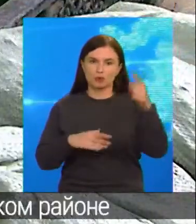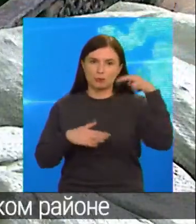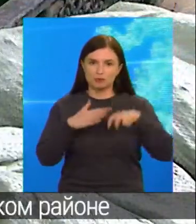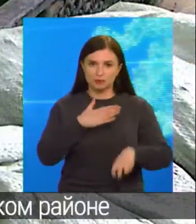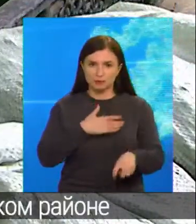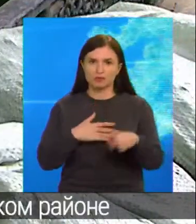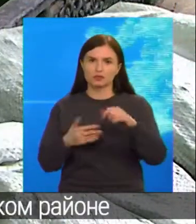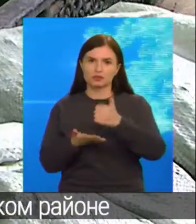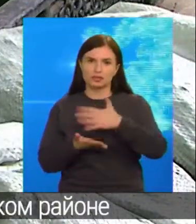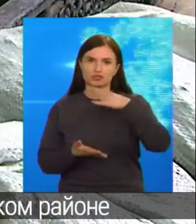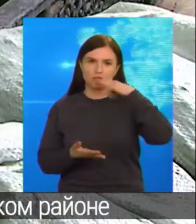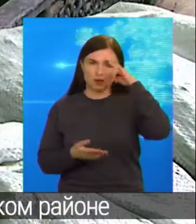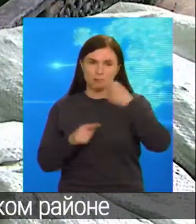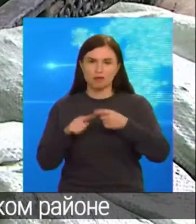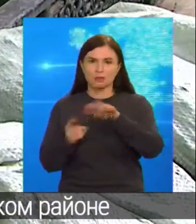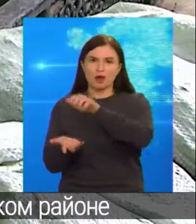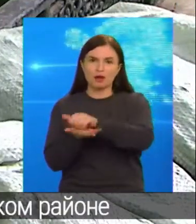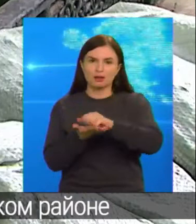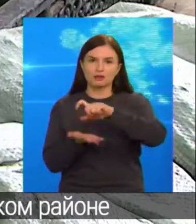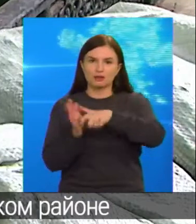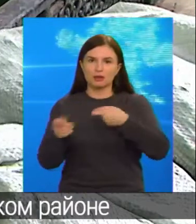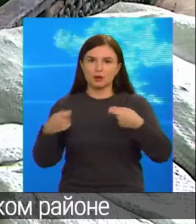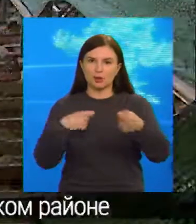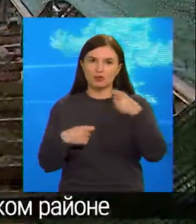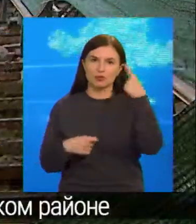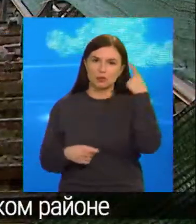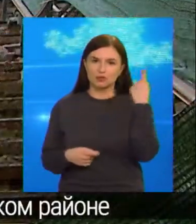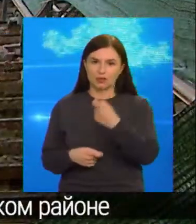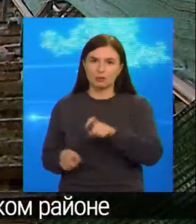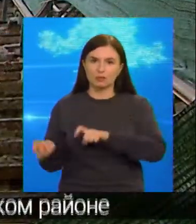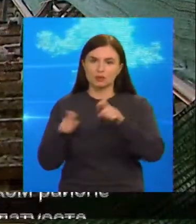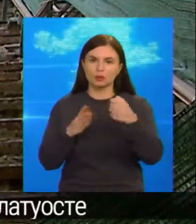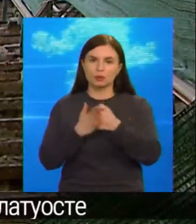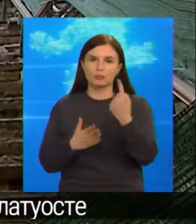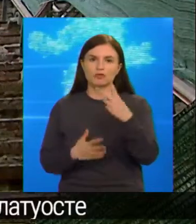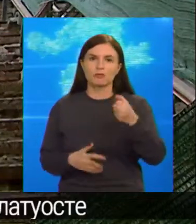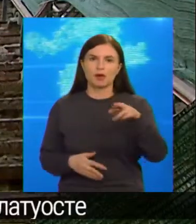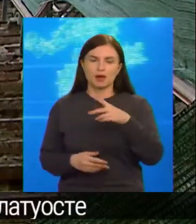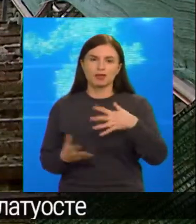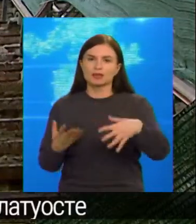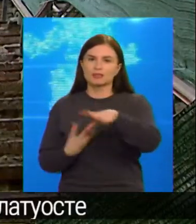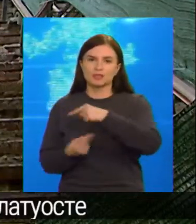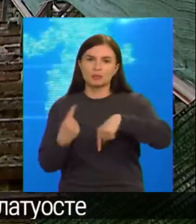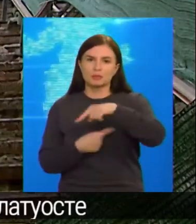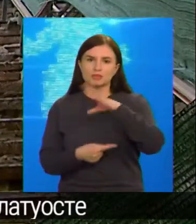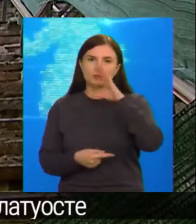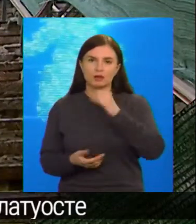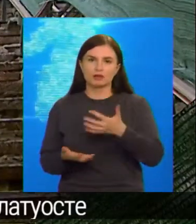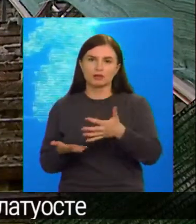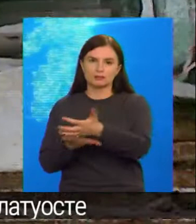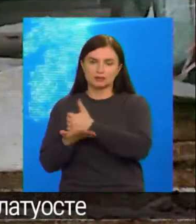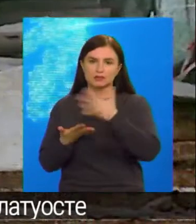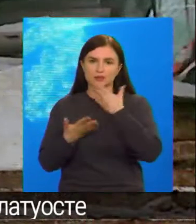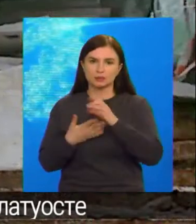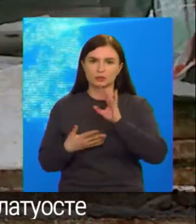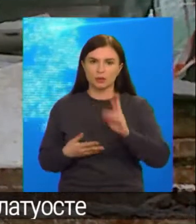центре Челябинска, поэтому арендаторов торговых павильонов власти уведомили о переезде до 1 мая. Но не все предприниматели смогли уложиться в поставленные